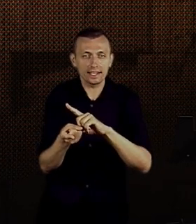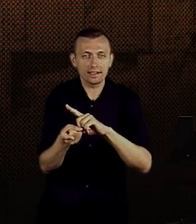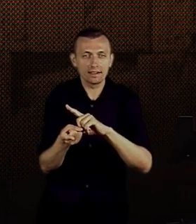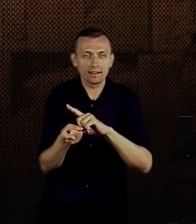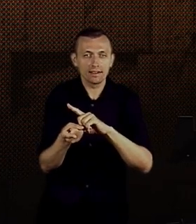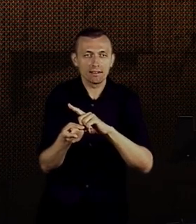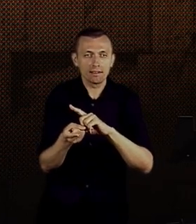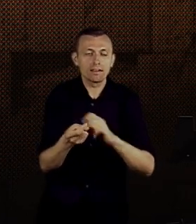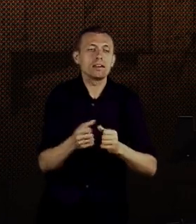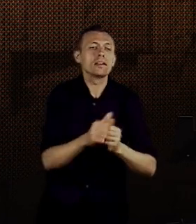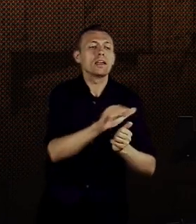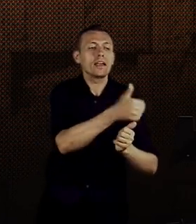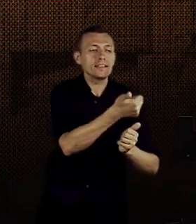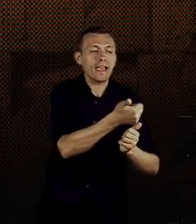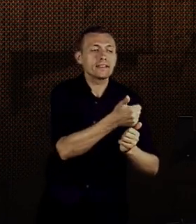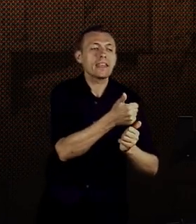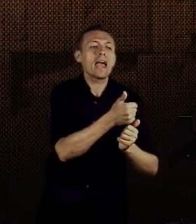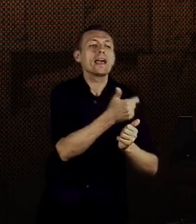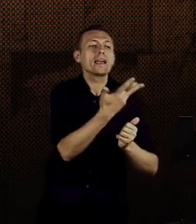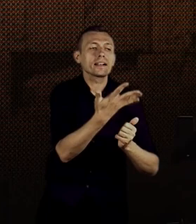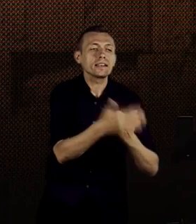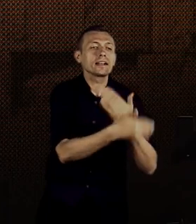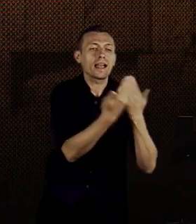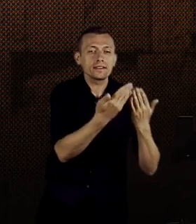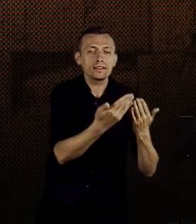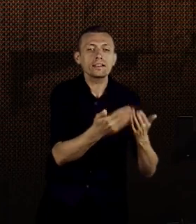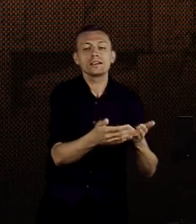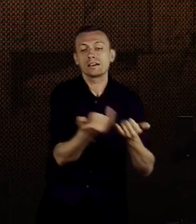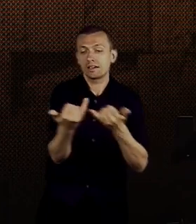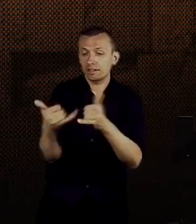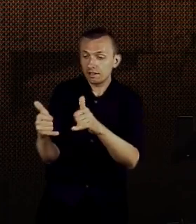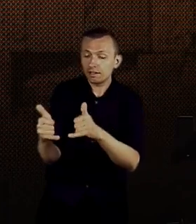lata, trwa długie lata.